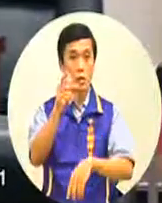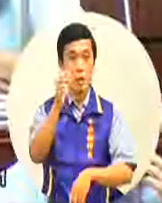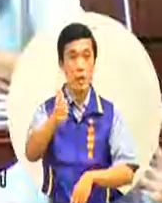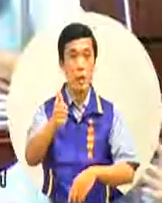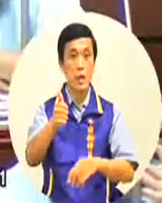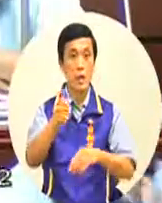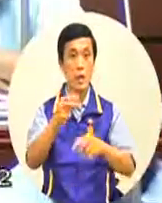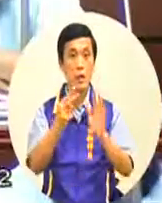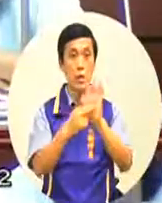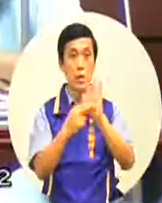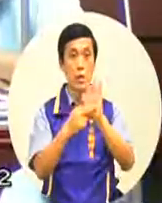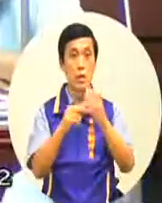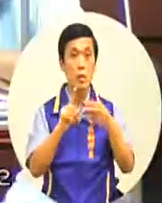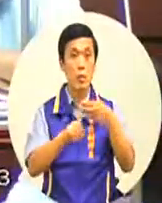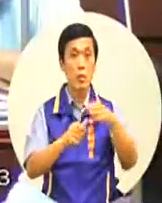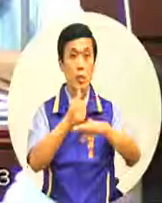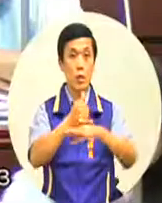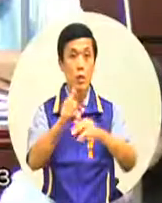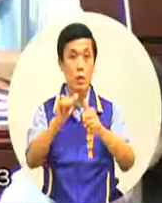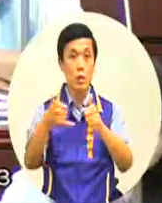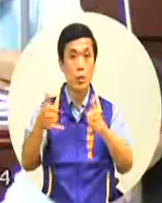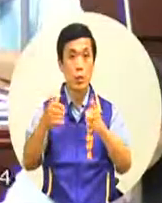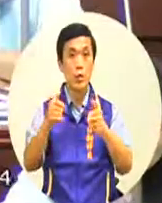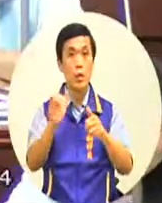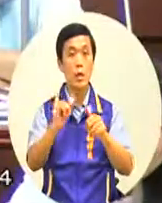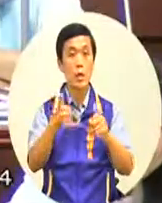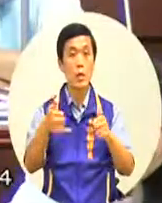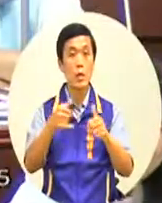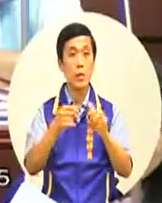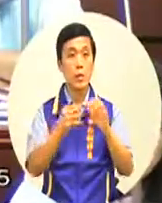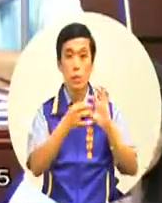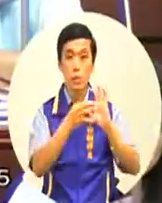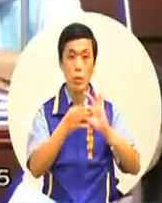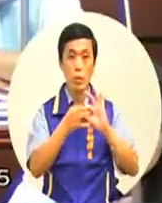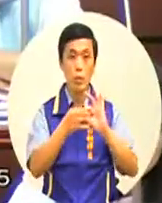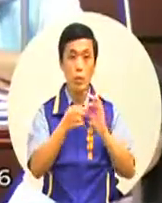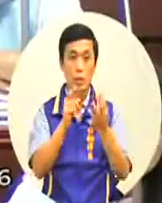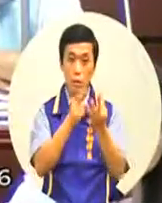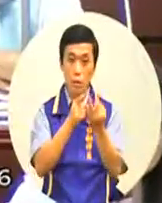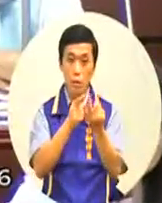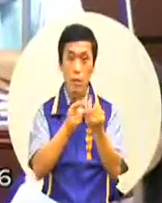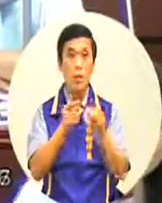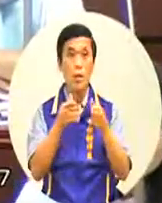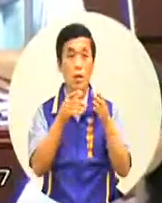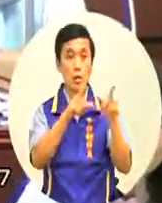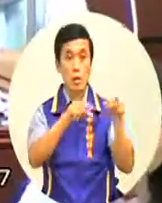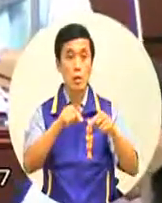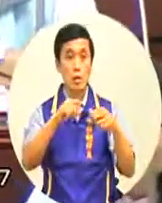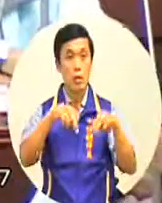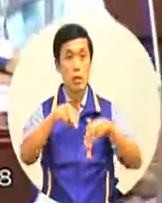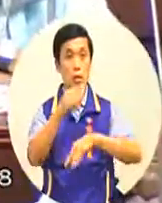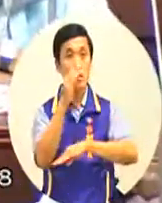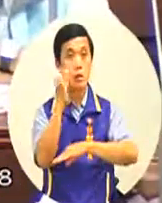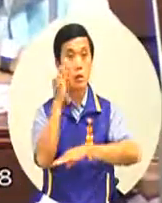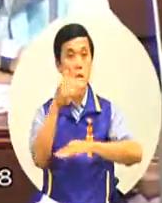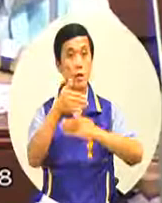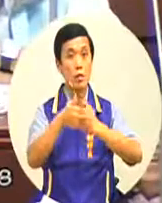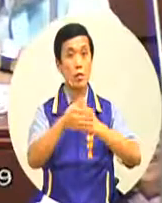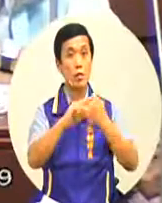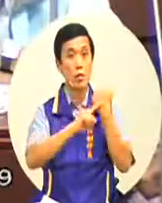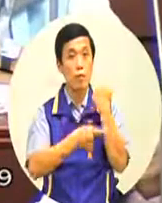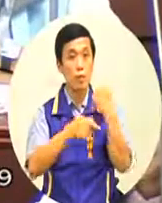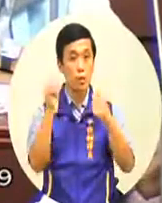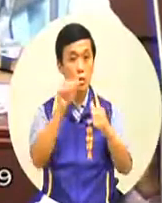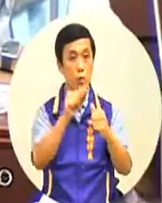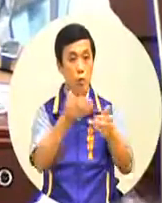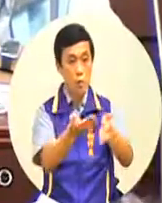谢主席，谢谢议员。刚议员所关心的这几个案子，当然，依照行政程序法，在处分之前，必须给业者有